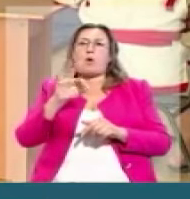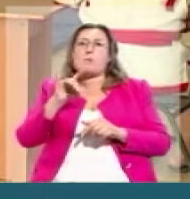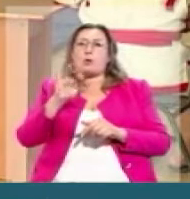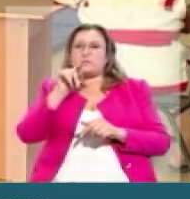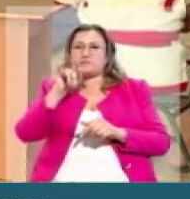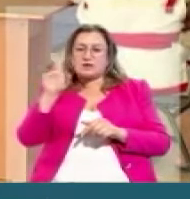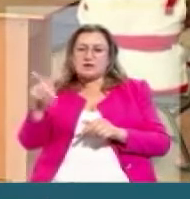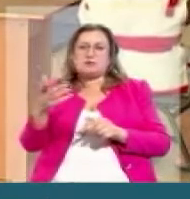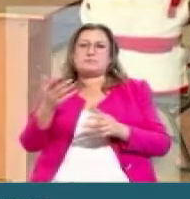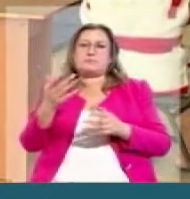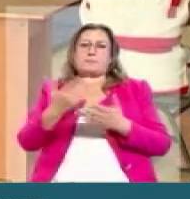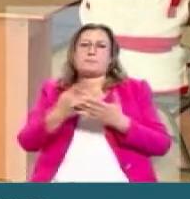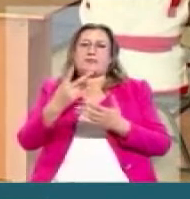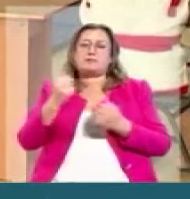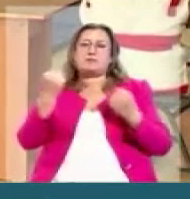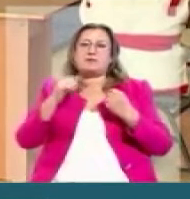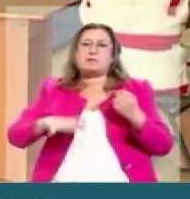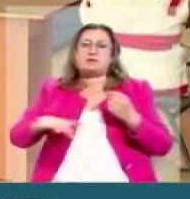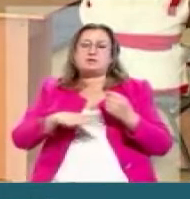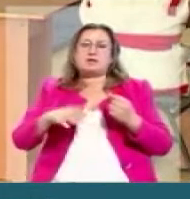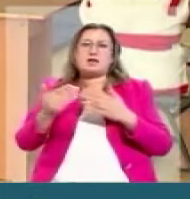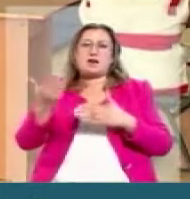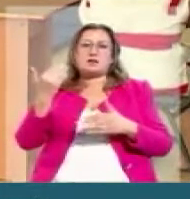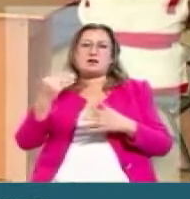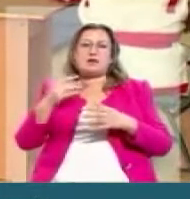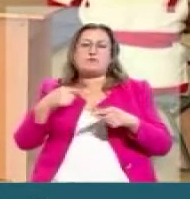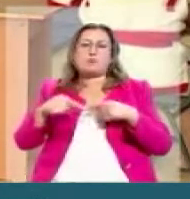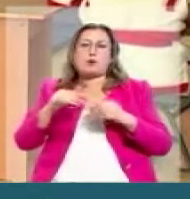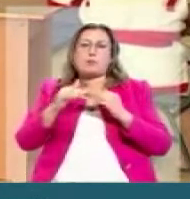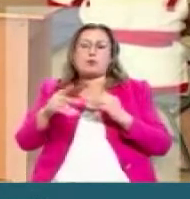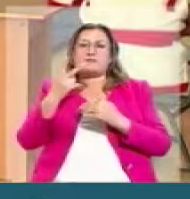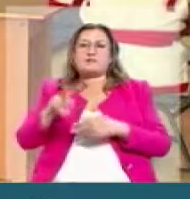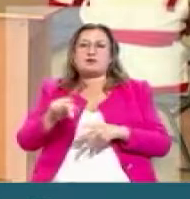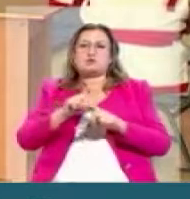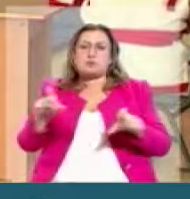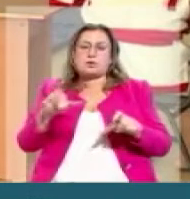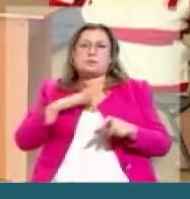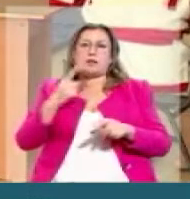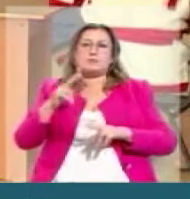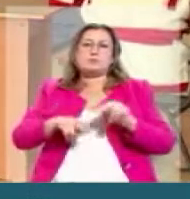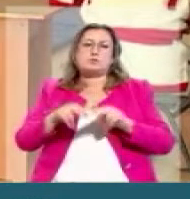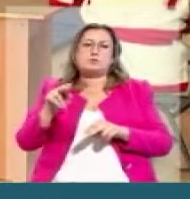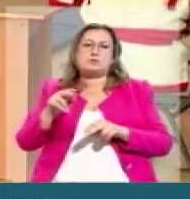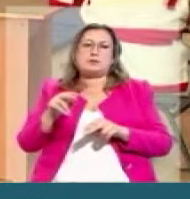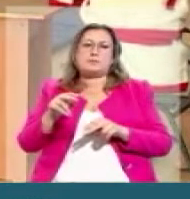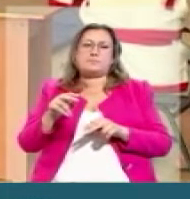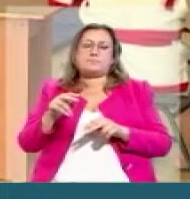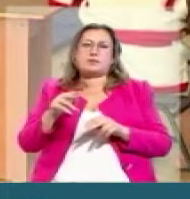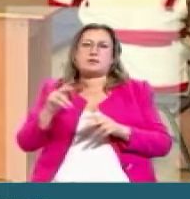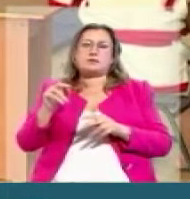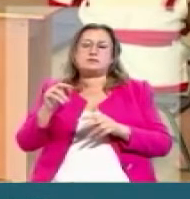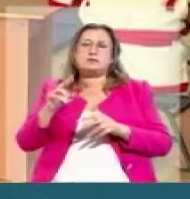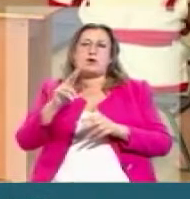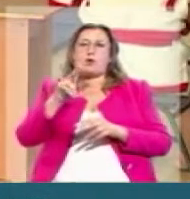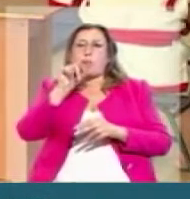предприятие. В текущем году, к примеру, 2 спортивные площадки, 2 мини-футбольных поля на 2 школах. Одно было построено в рамках меморандума